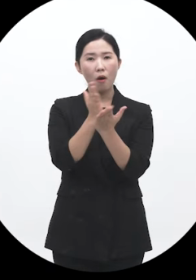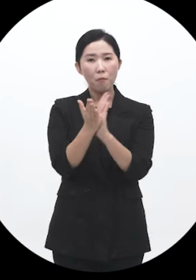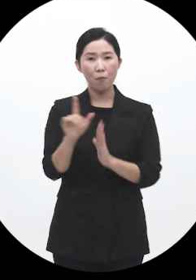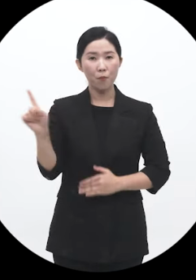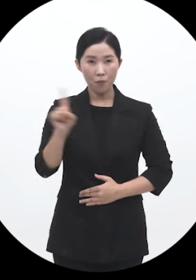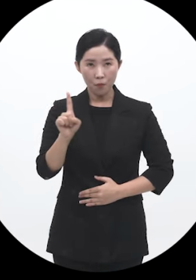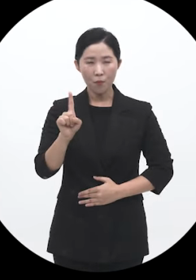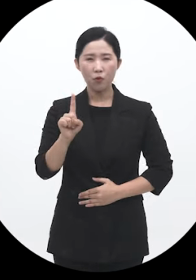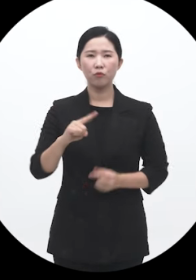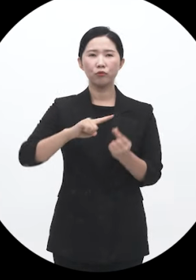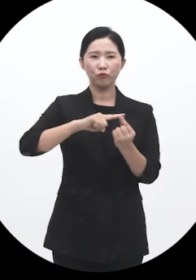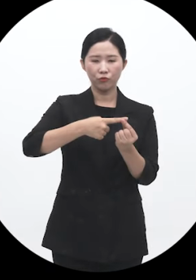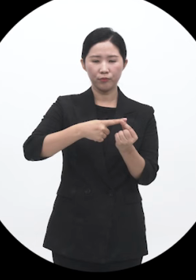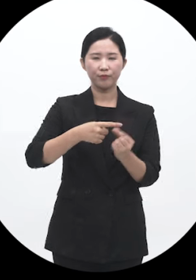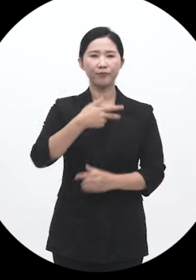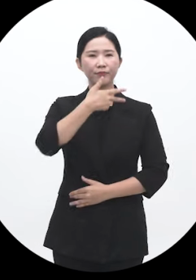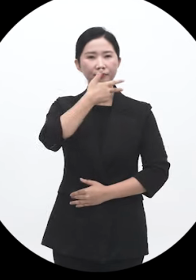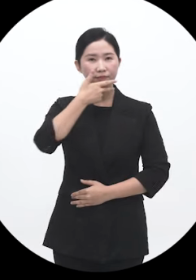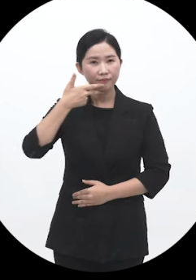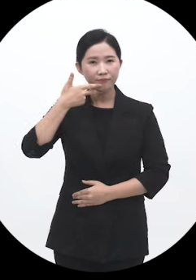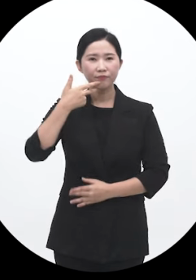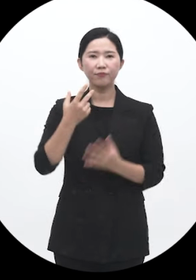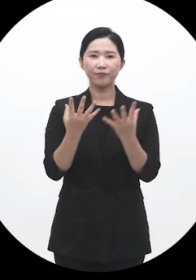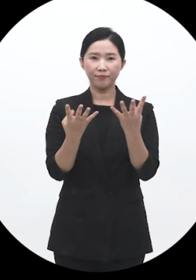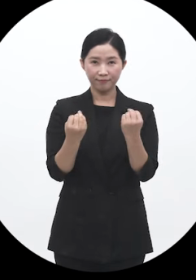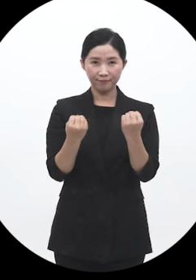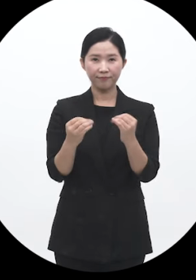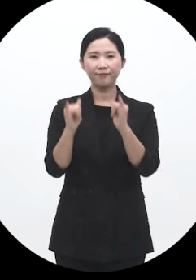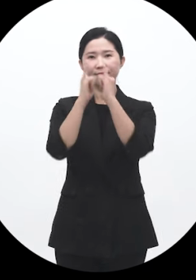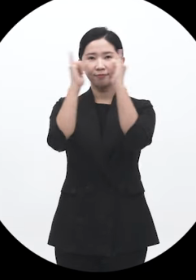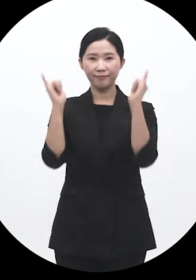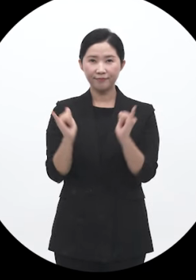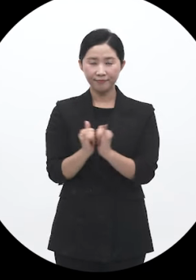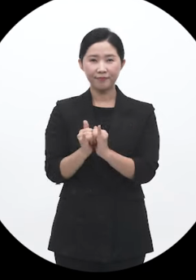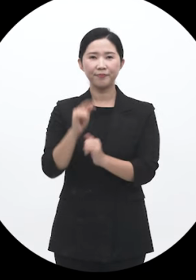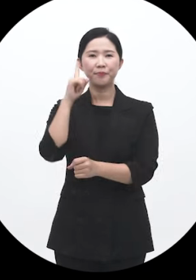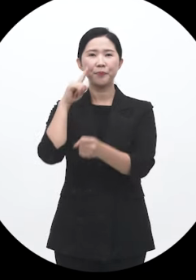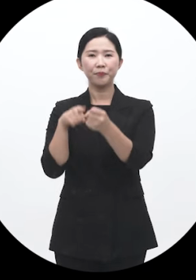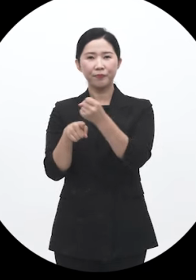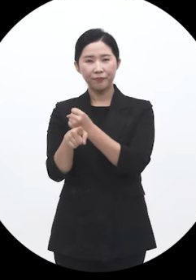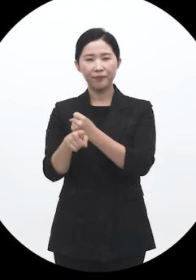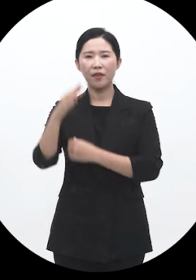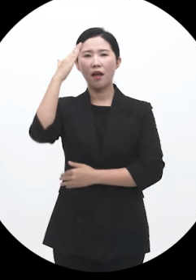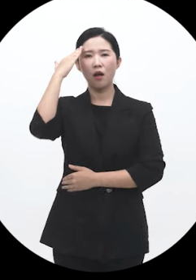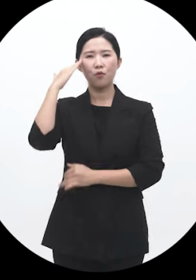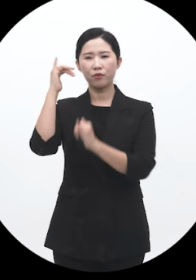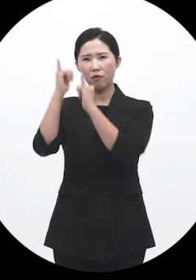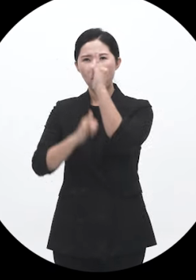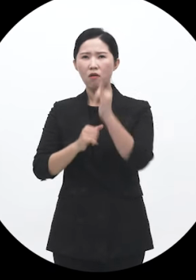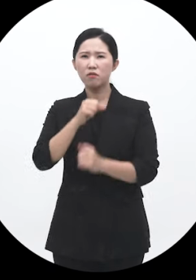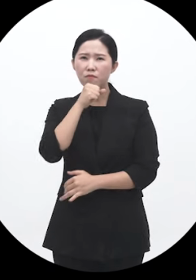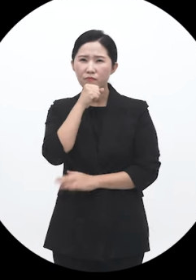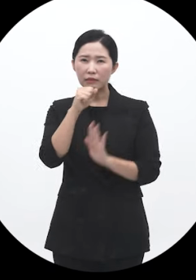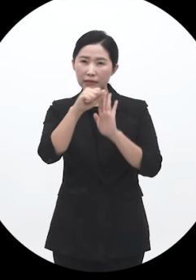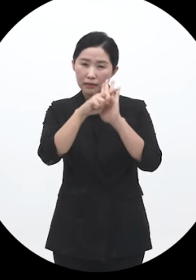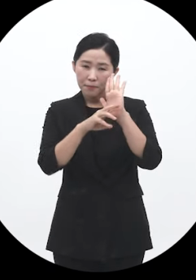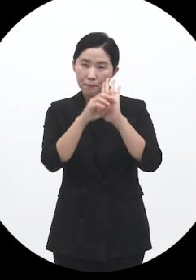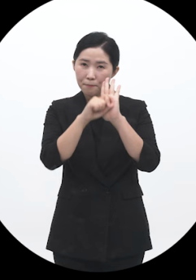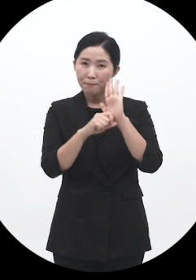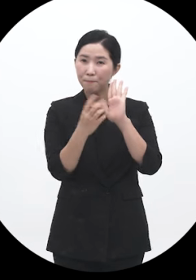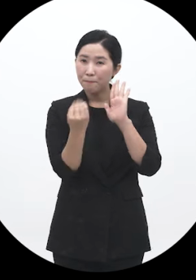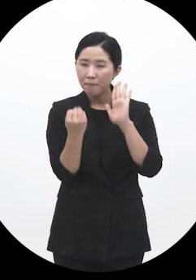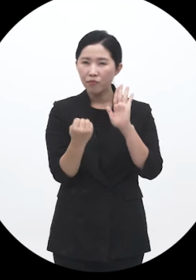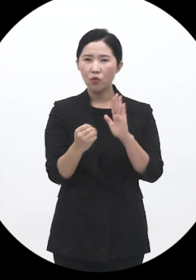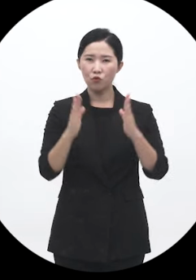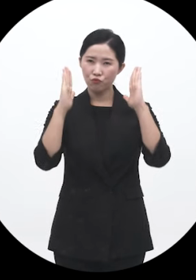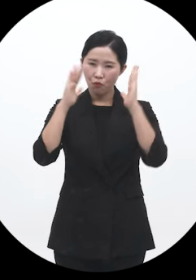반영 교과인 국어, 영어, 수학, 사회, 과학, 한국사의 전 과목 석차 등급과 이수